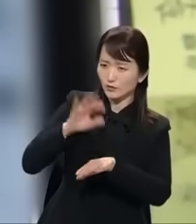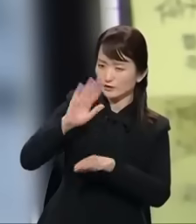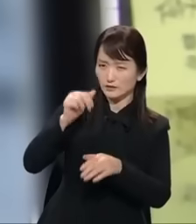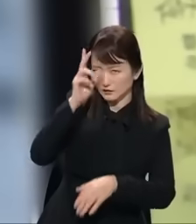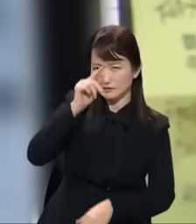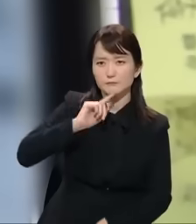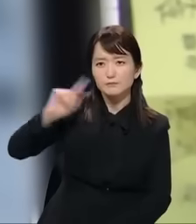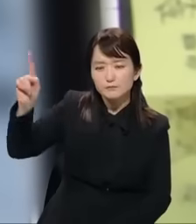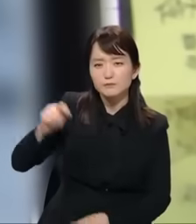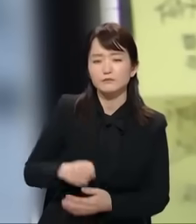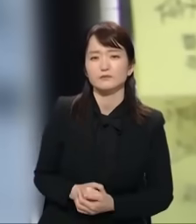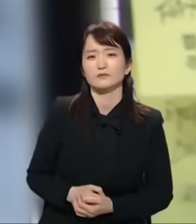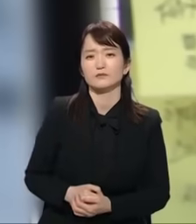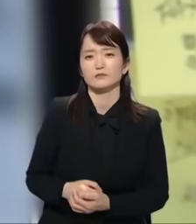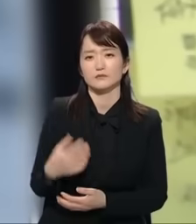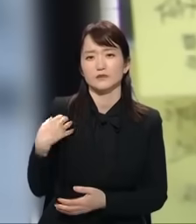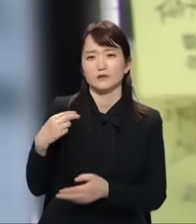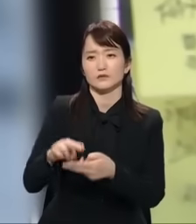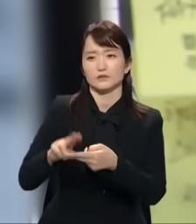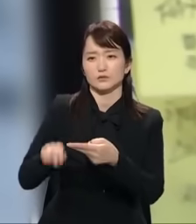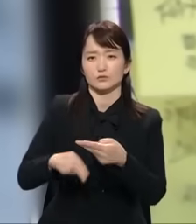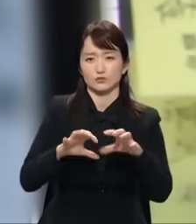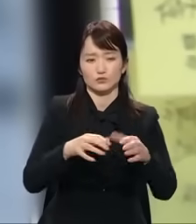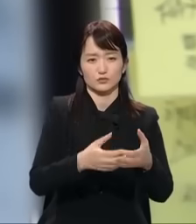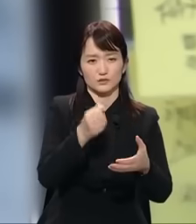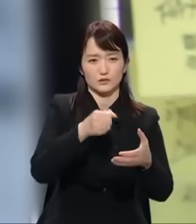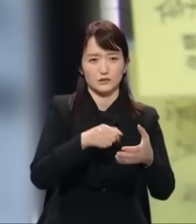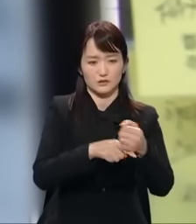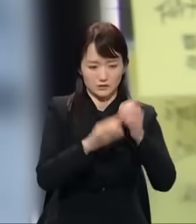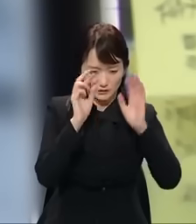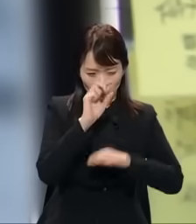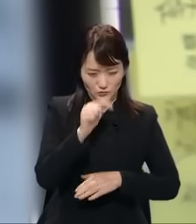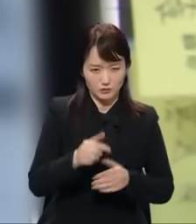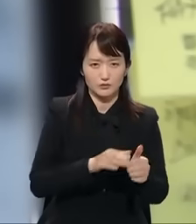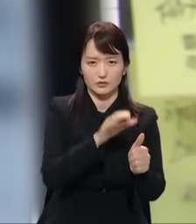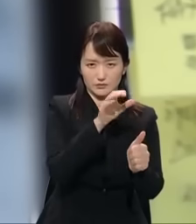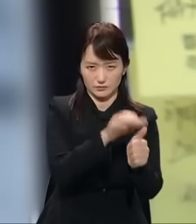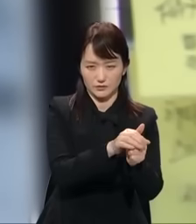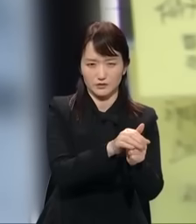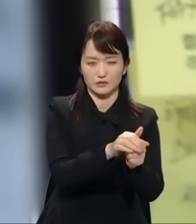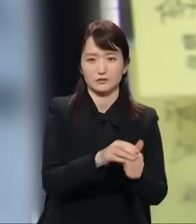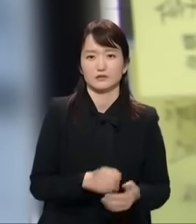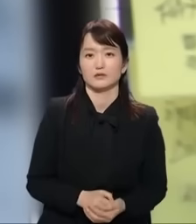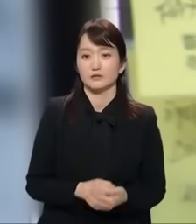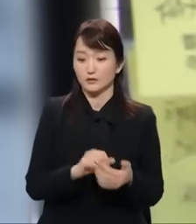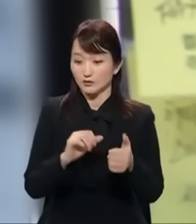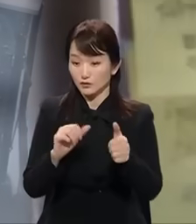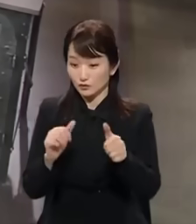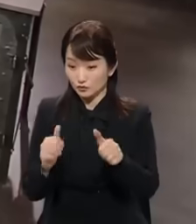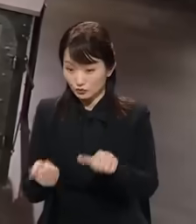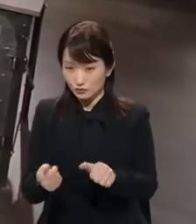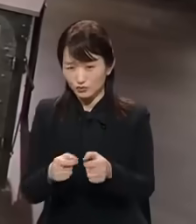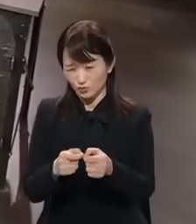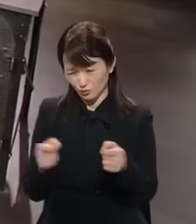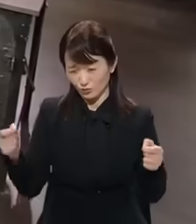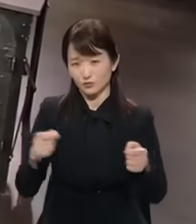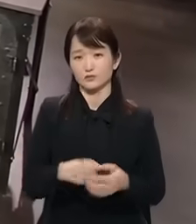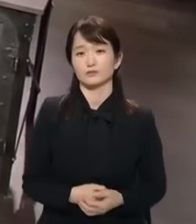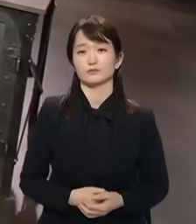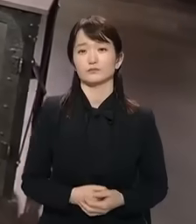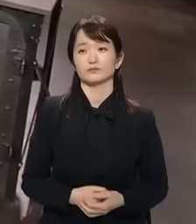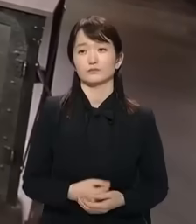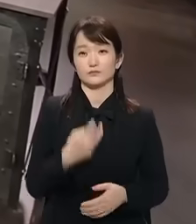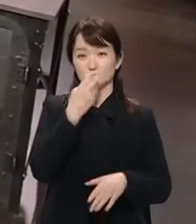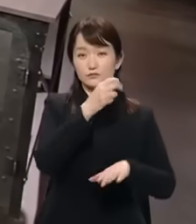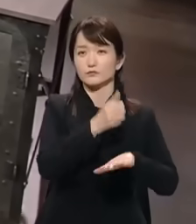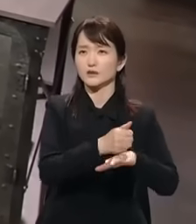담당 형사들이 국과수의 감정 의뢰했습니다 그러면은 사망한지 꽤나 됐을 것 같은데요 국과수 감정 결과 사망한지 1차